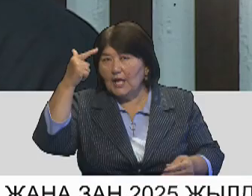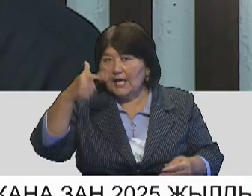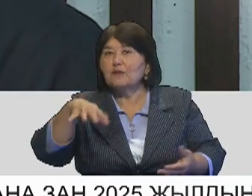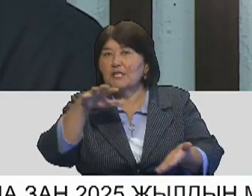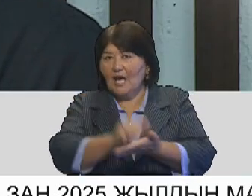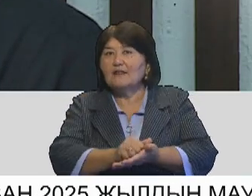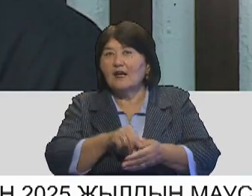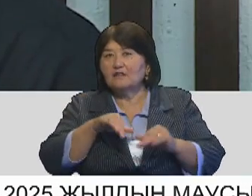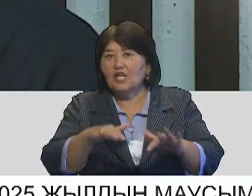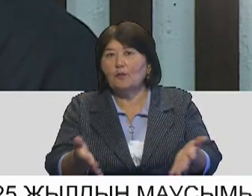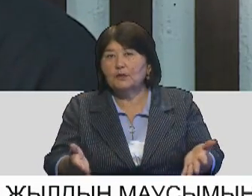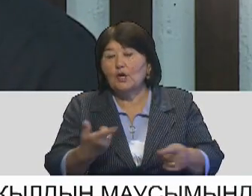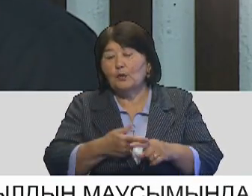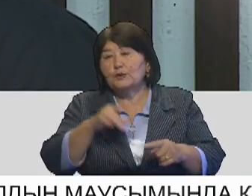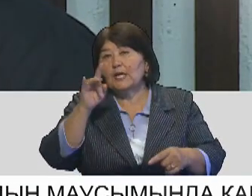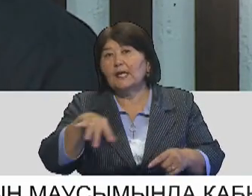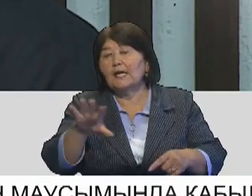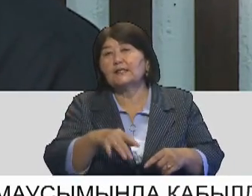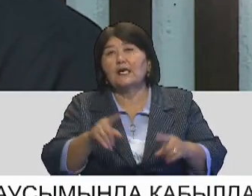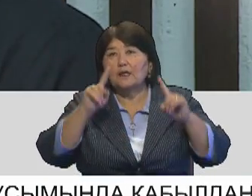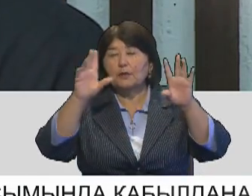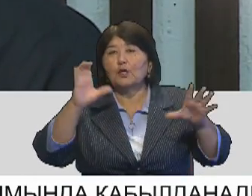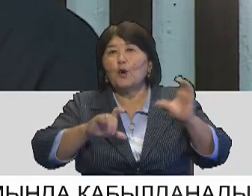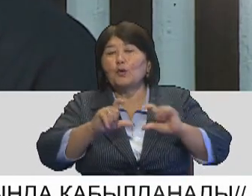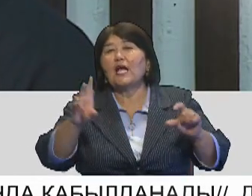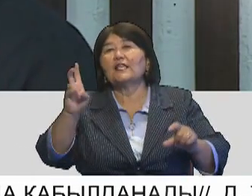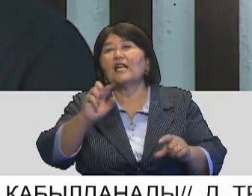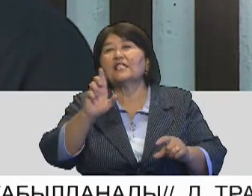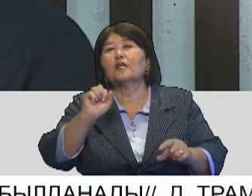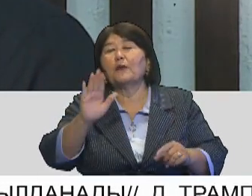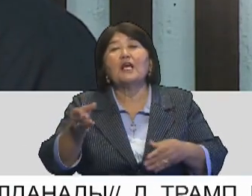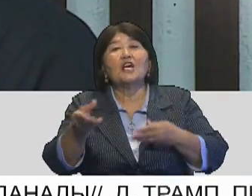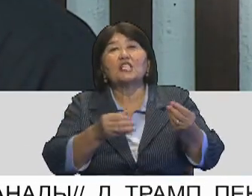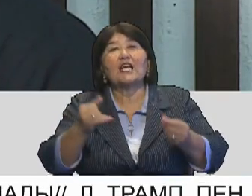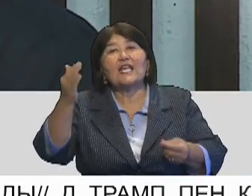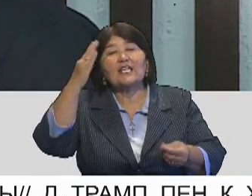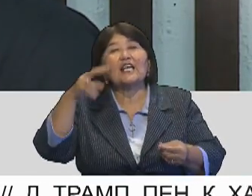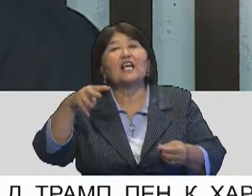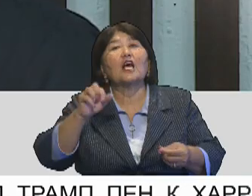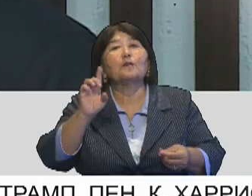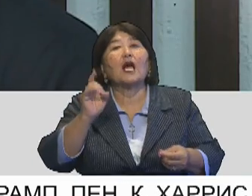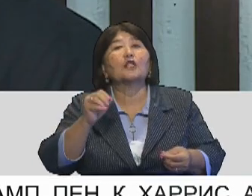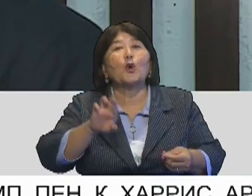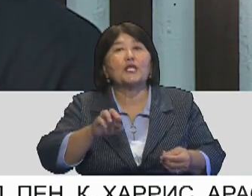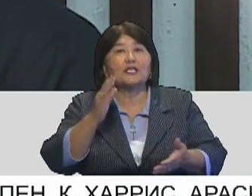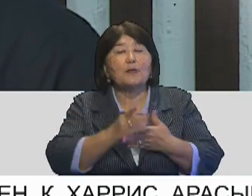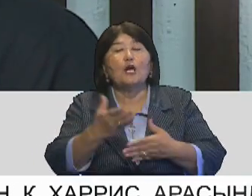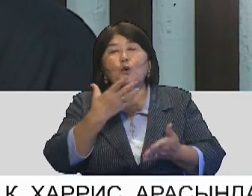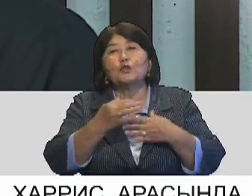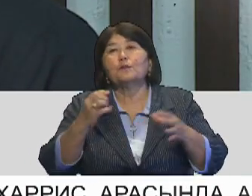айналысамыз. Осы Қазақстандағы белді университеттердің бірі Назарбаев университетіндегі жасанды интеллект лабораториясы бар. Сол жерге біз өз